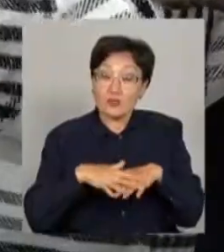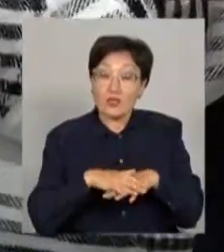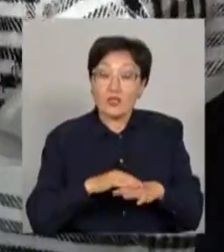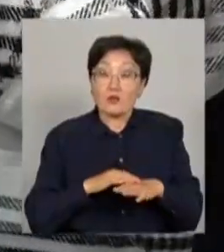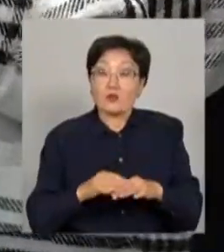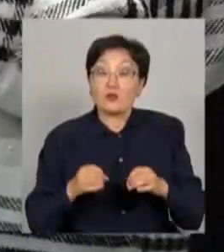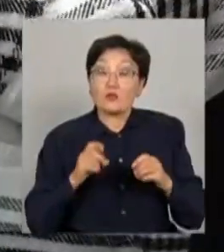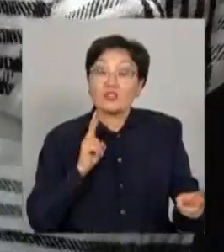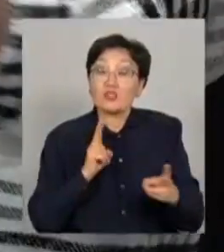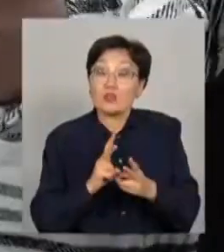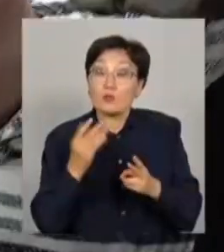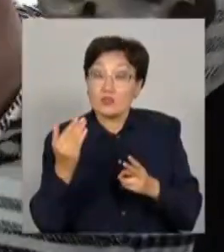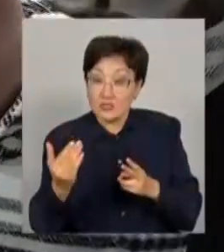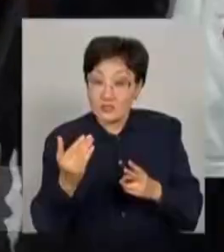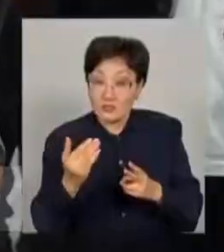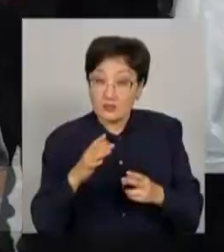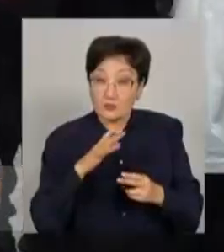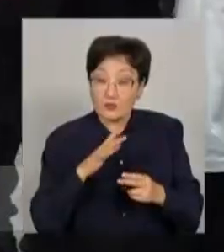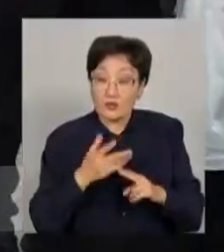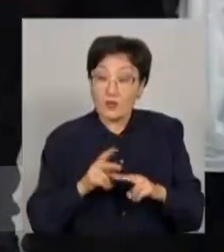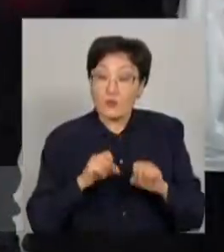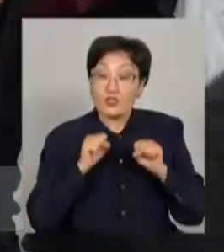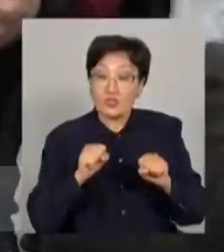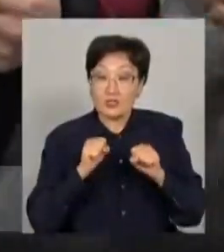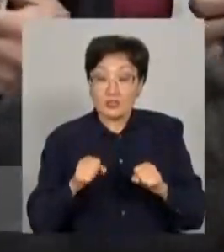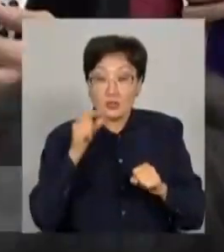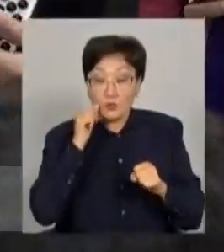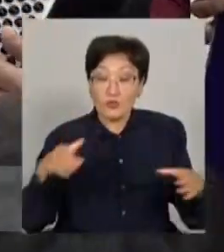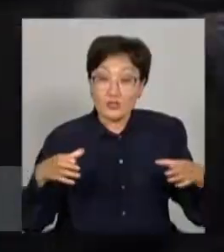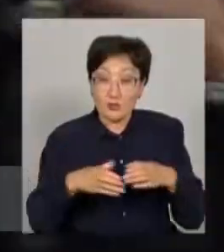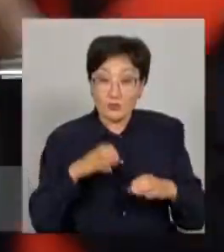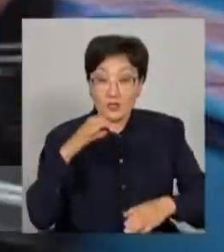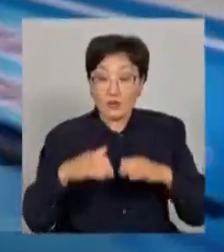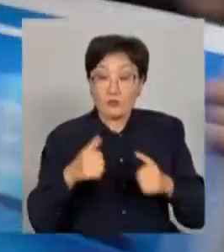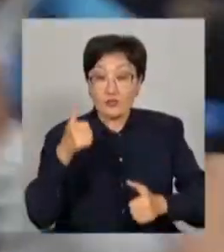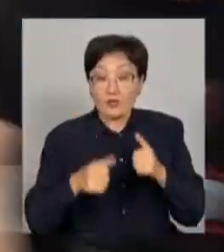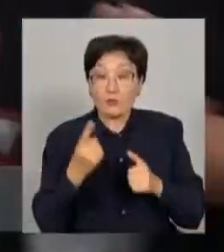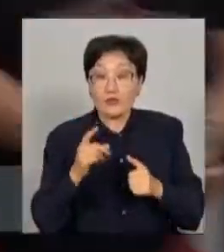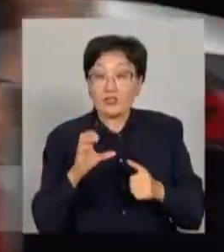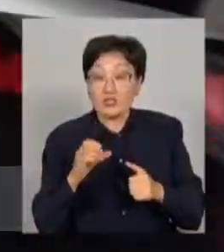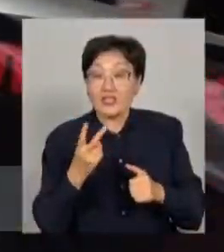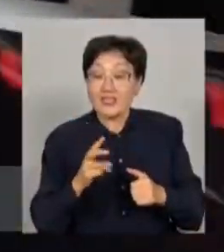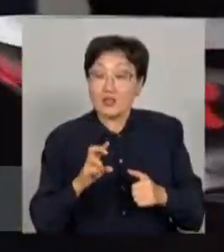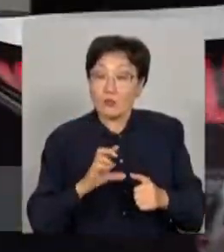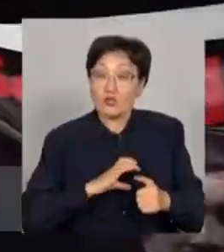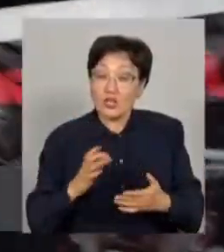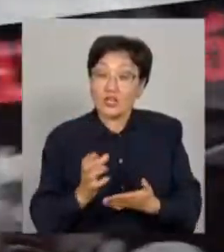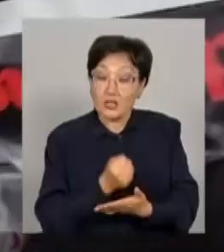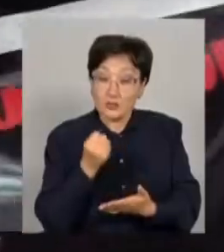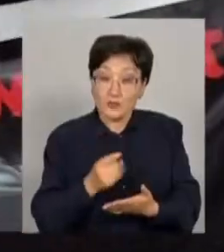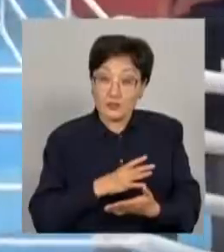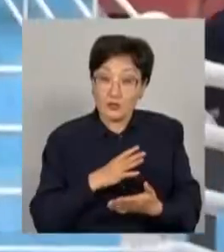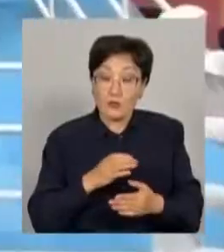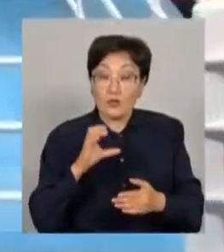сән салтанатпен қарсы алды. Естеріңізге сала кетейік, бокстан ерлер құрамасы халықаралық жарыста бір күміс, екі қола медальді қанжығаға